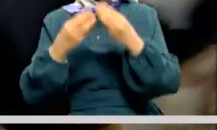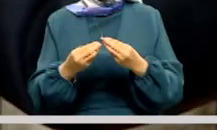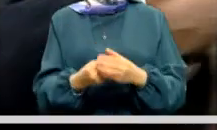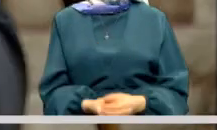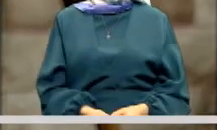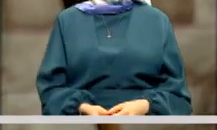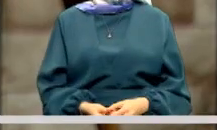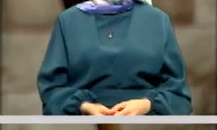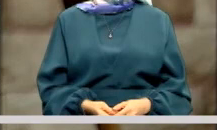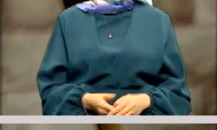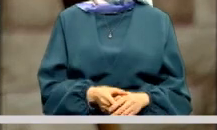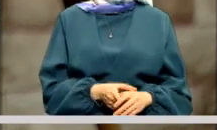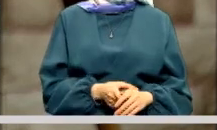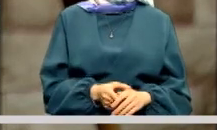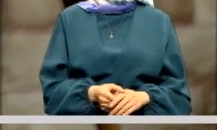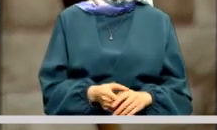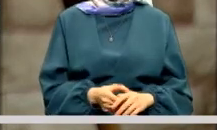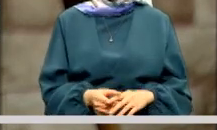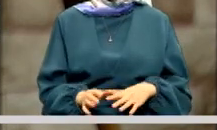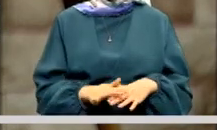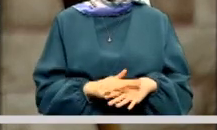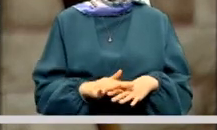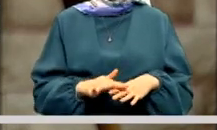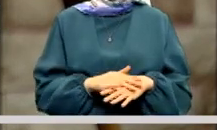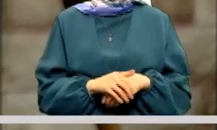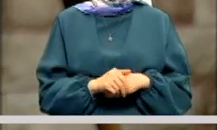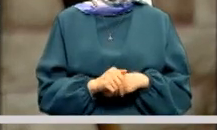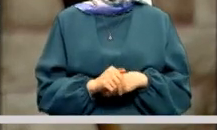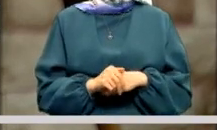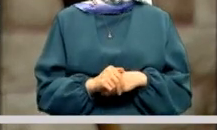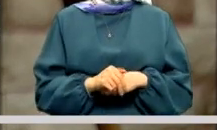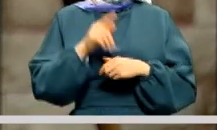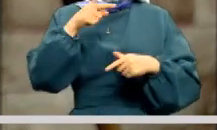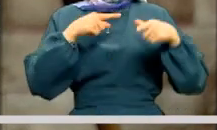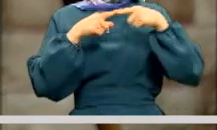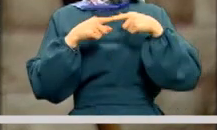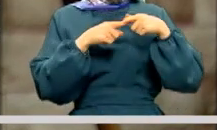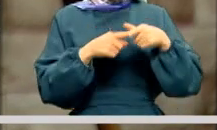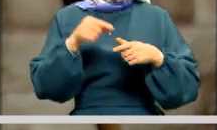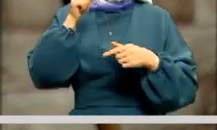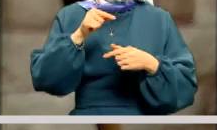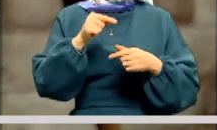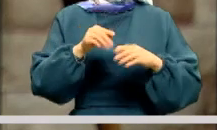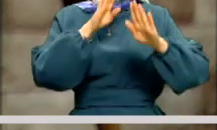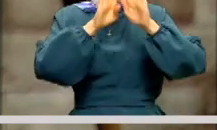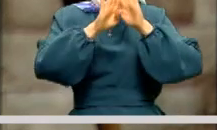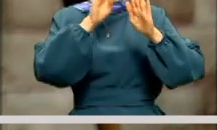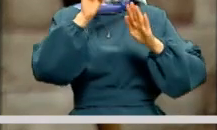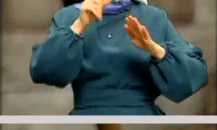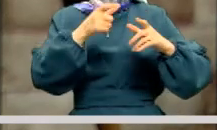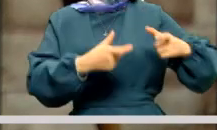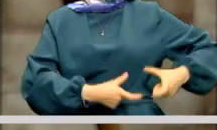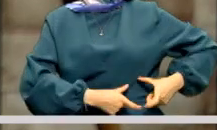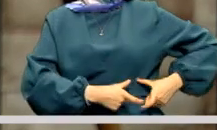bir buçuk metre uzunluğunda bir alan vardı bir de fakültemizin kapısında bir bekçimiz